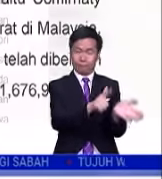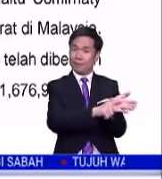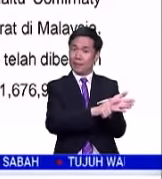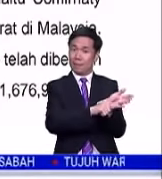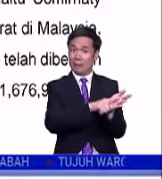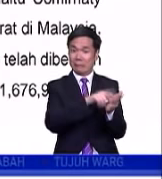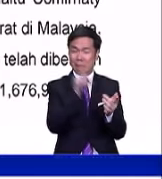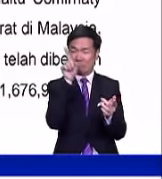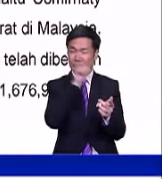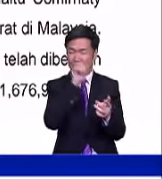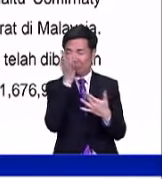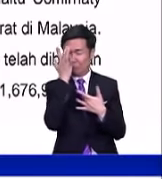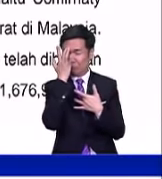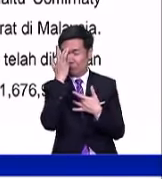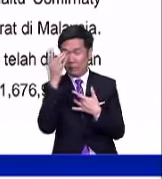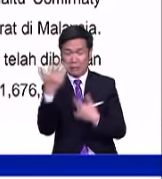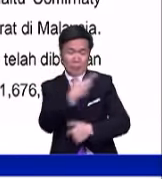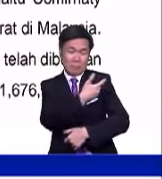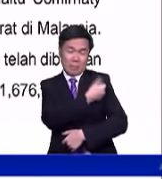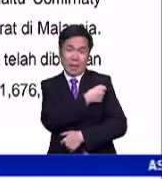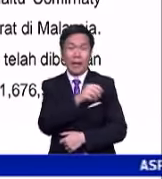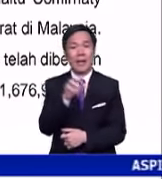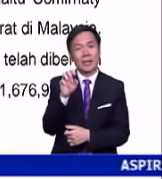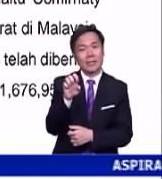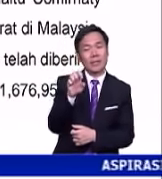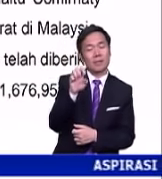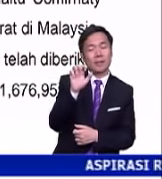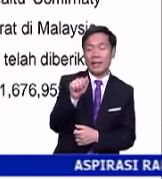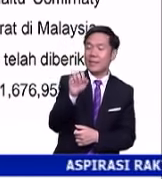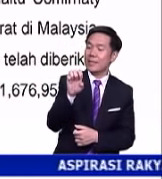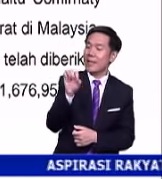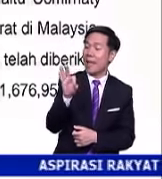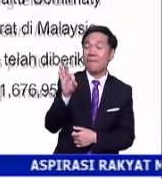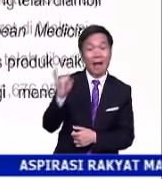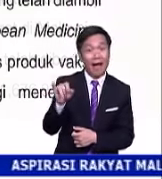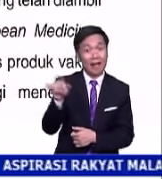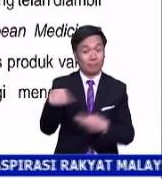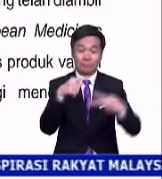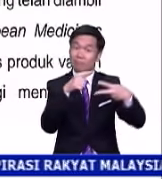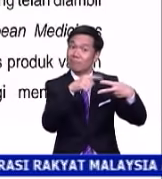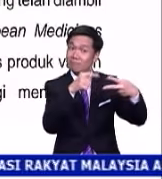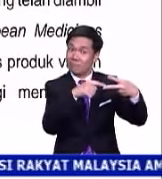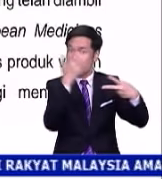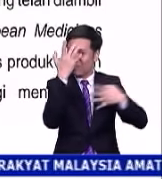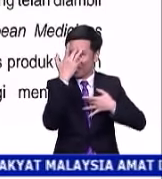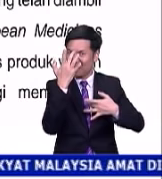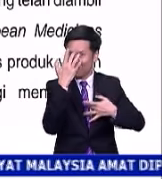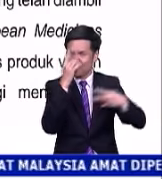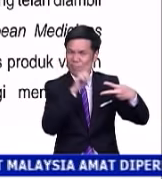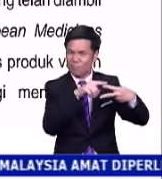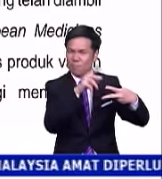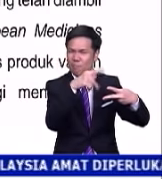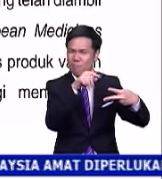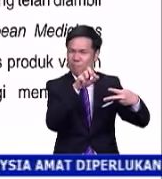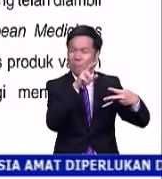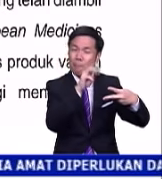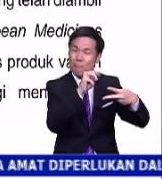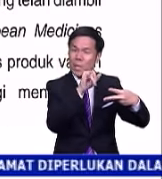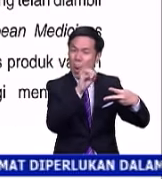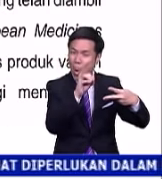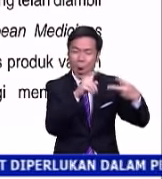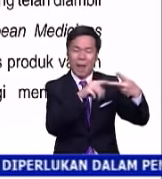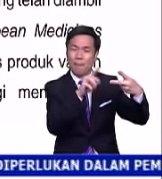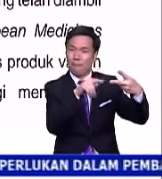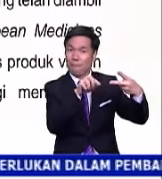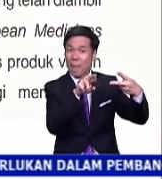kesan adverse susulan imunisasi AEFI spesifik untuk myokarditis dan perikarditis diterima oleh bahagian